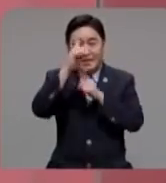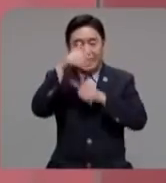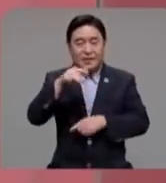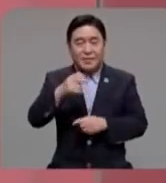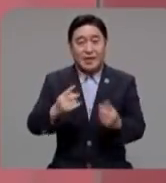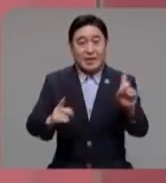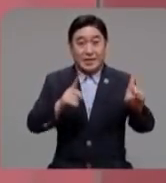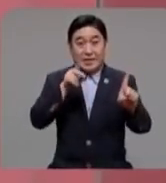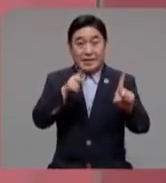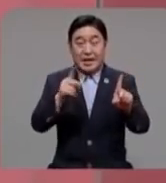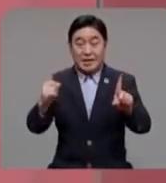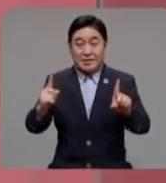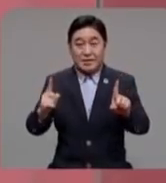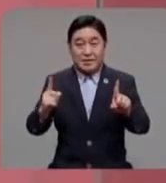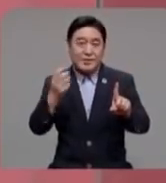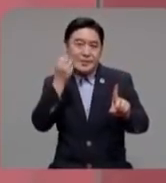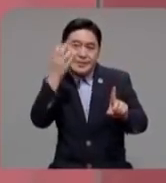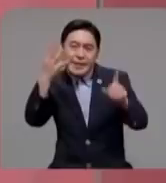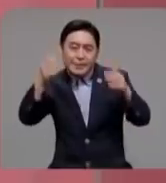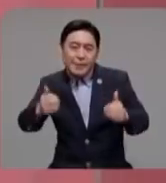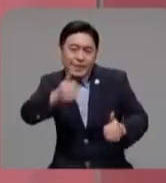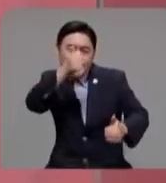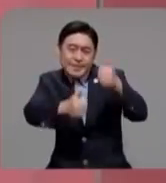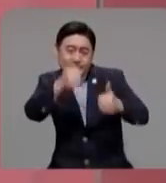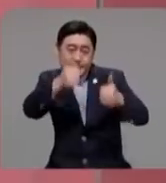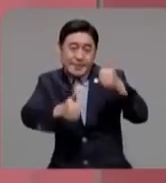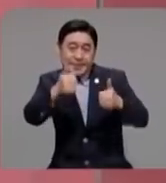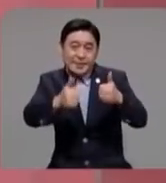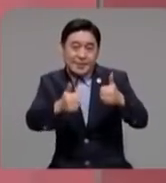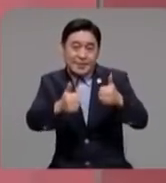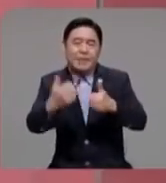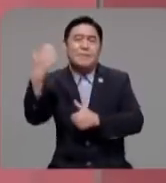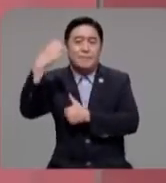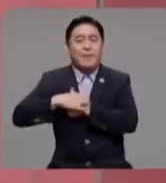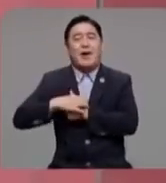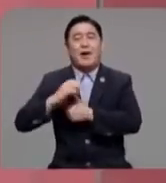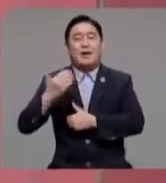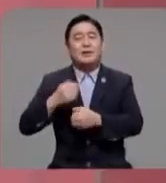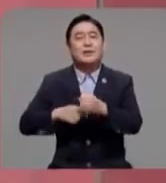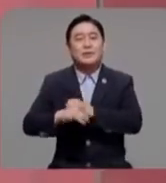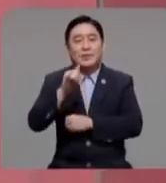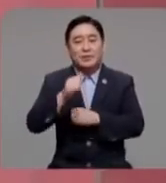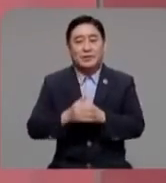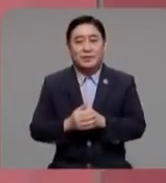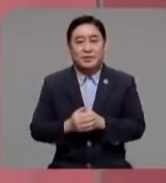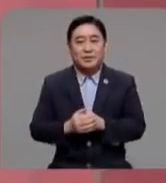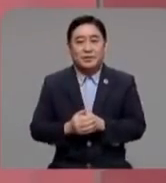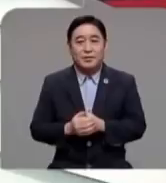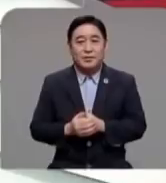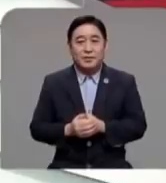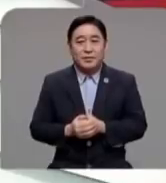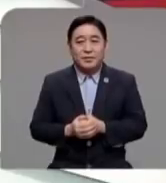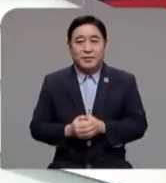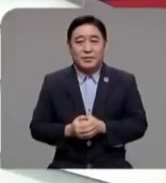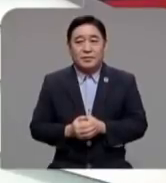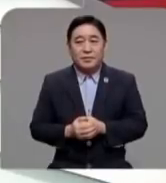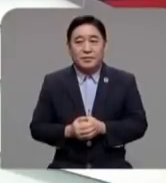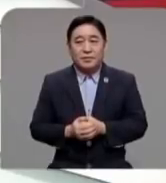이재명과 1대1로 4개월 동안 맞붙는 싸움을 맡아야 되는 이유가 바로 그것입니다.